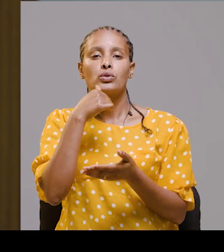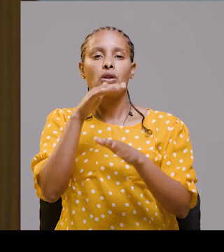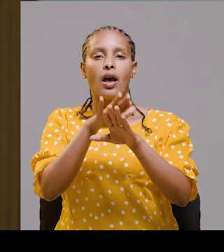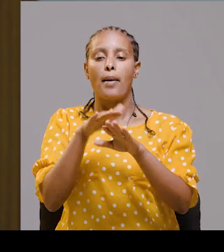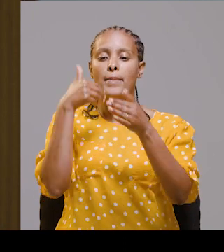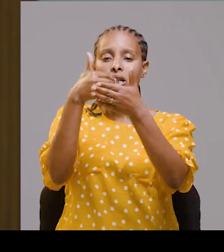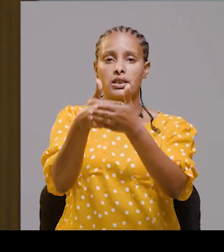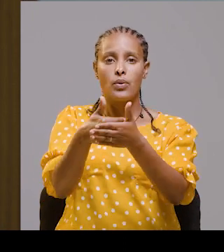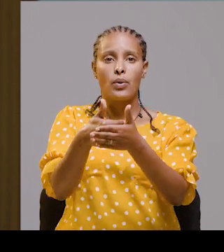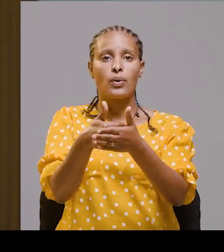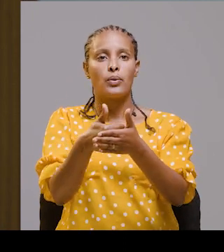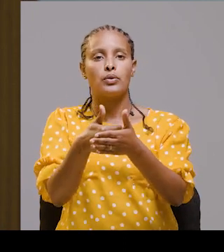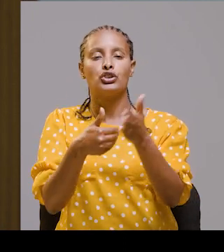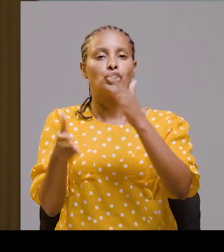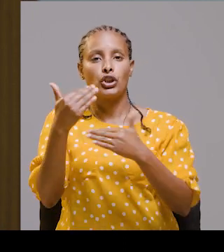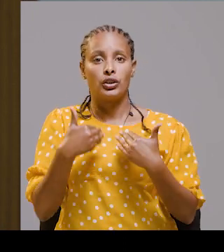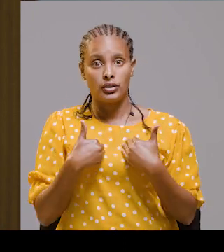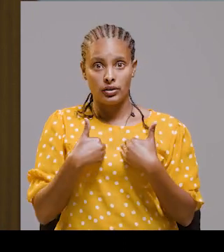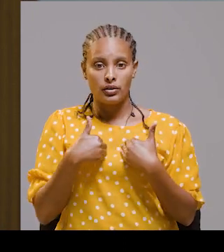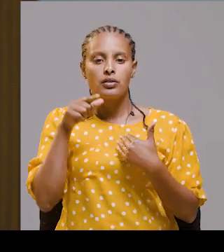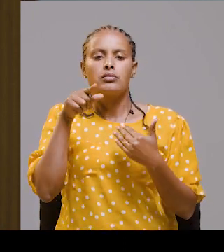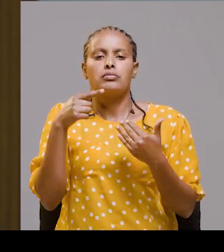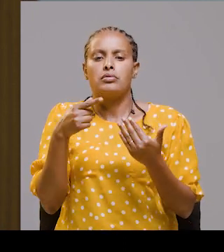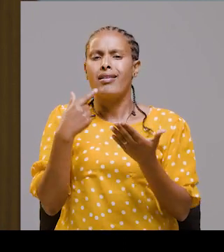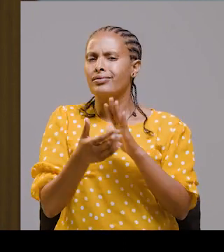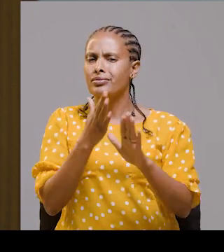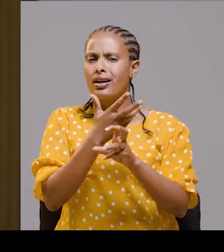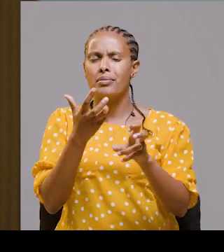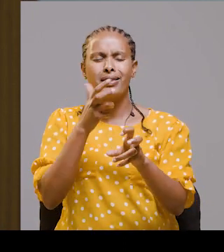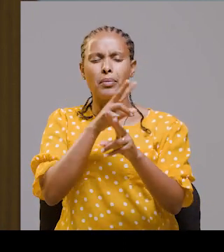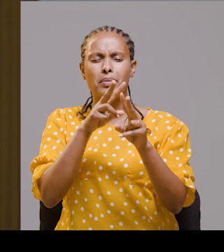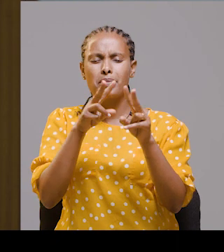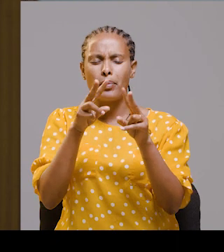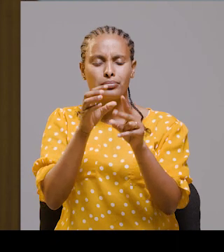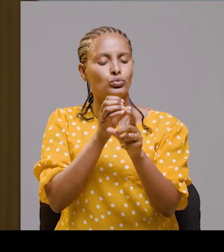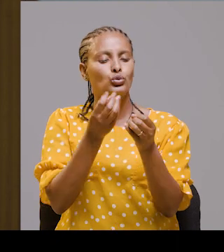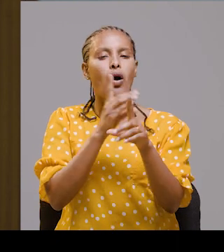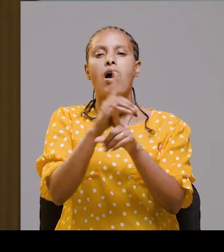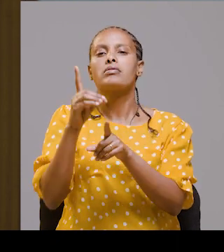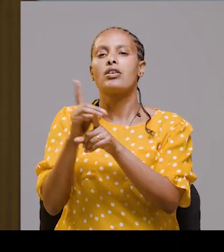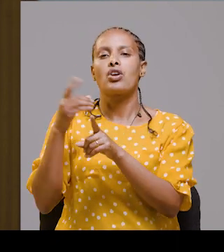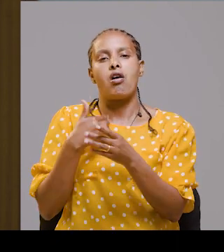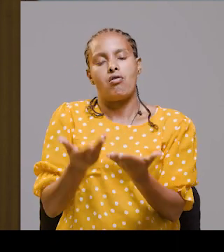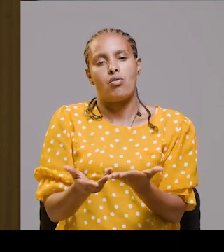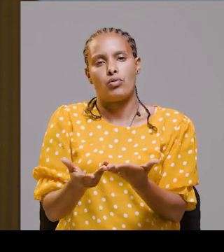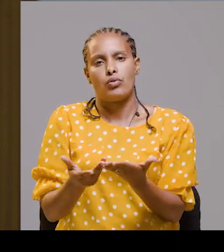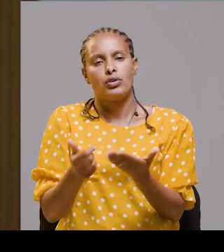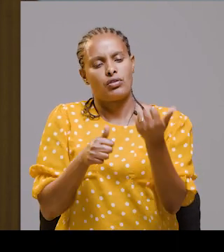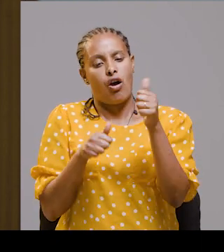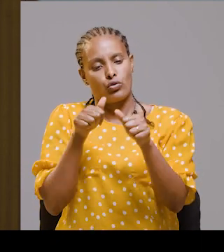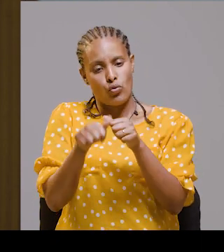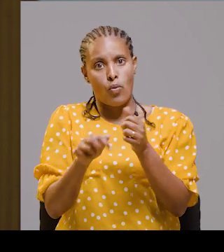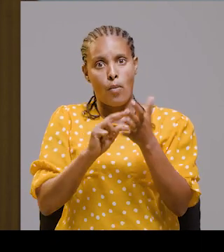ላይ የሚደርሰው ችግር ያለው ሪፐርክሽን በጣም ሙልቲ ዳይሜንሽናል ነው፣ በተለያየ አቅጣጫ ነው ጥቃቱ